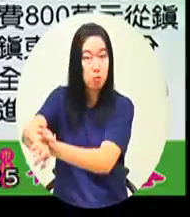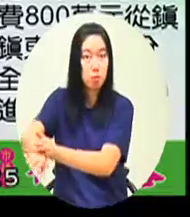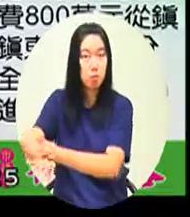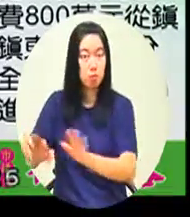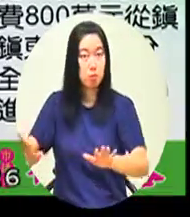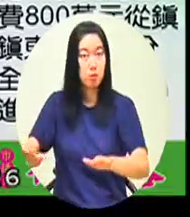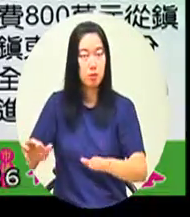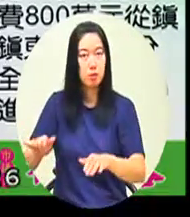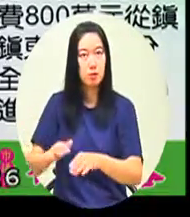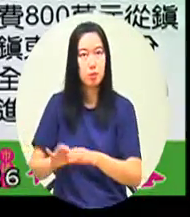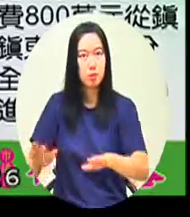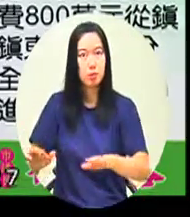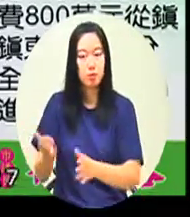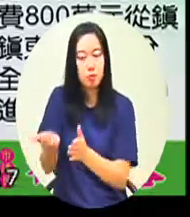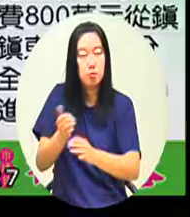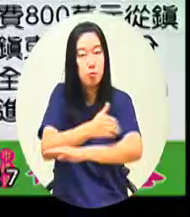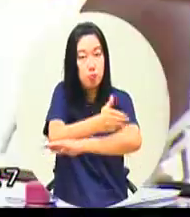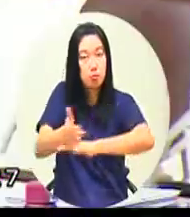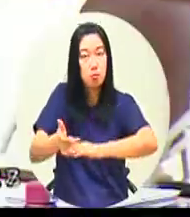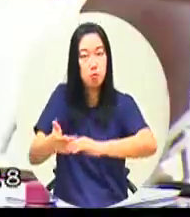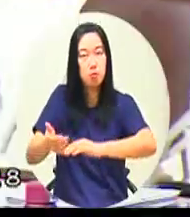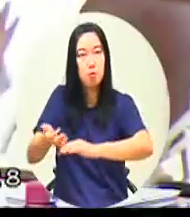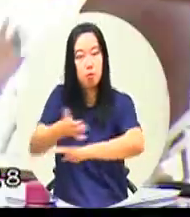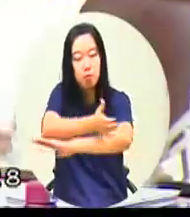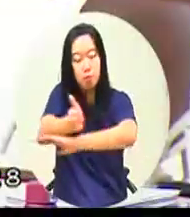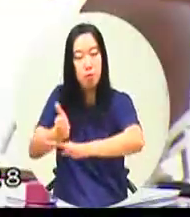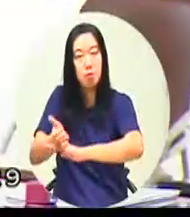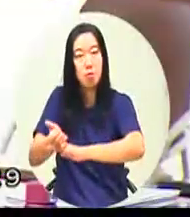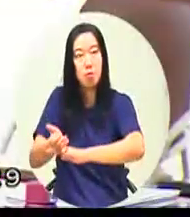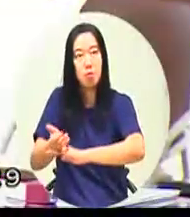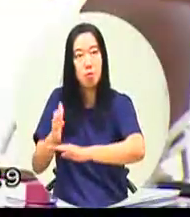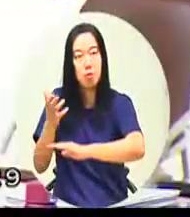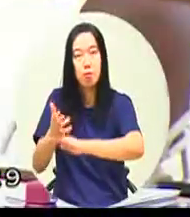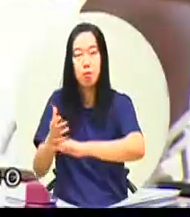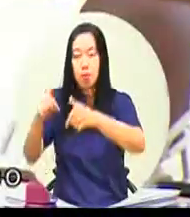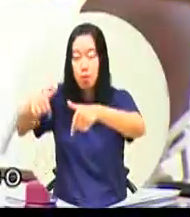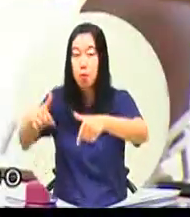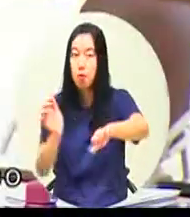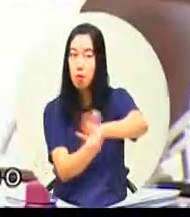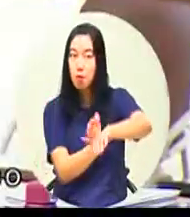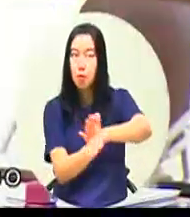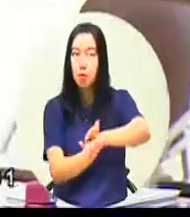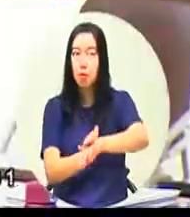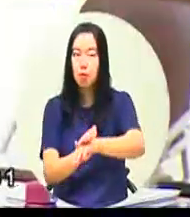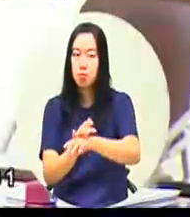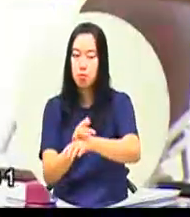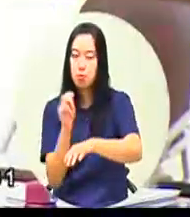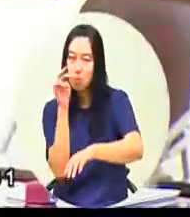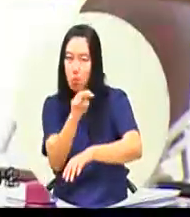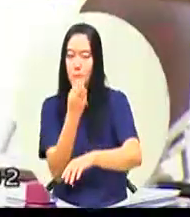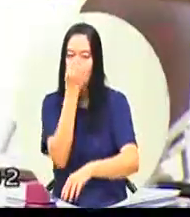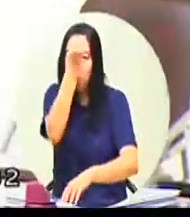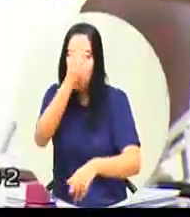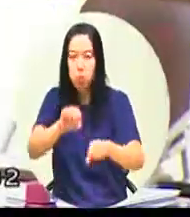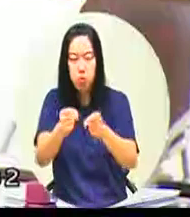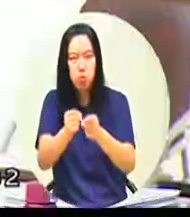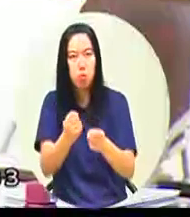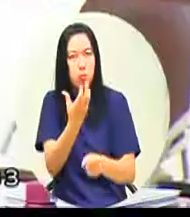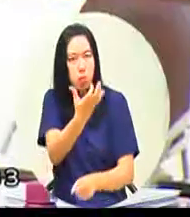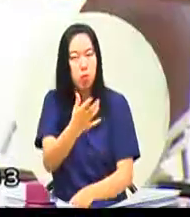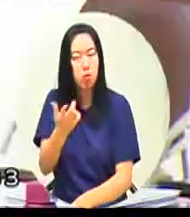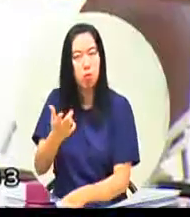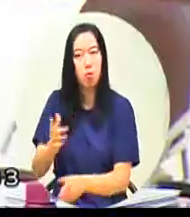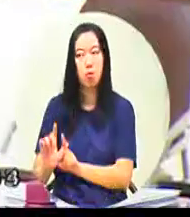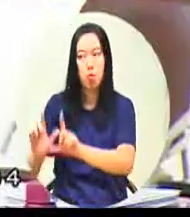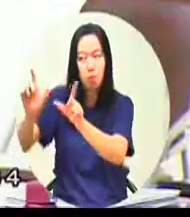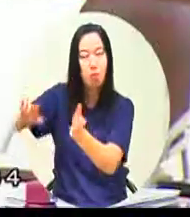前这个前政和算是以西的这边比较较严重哈。啊，以东那边哦，当